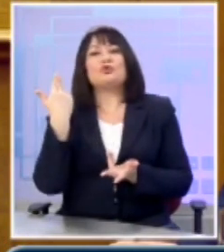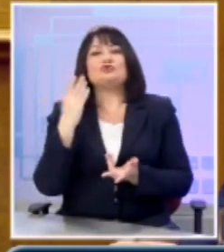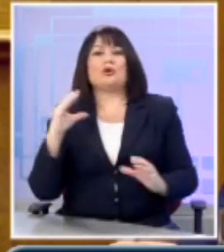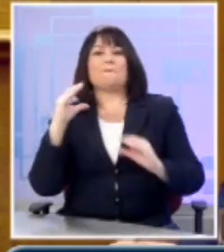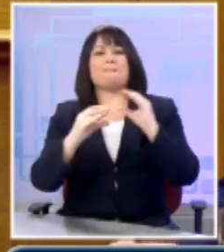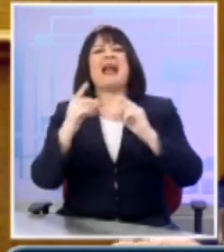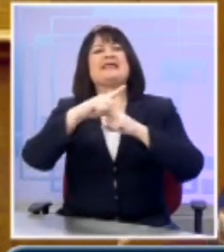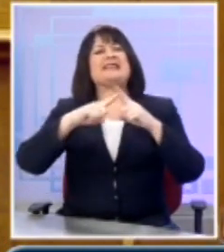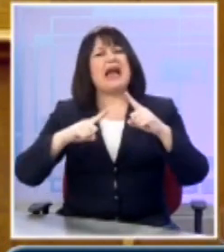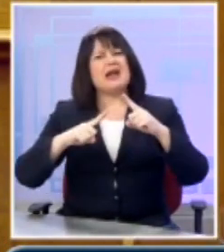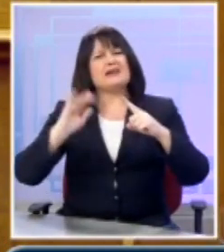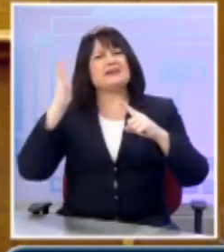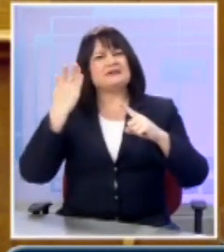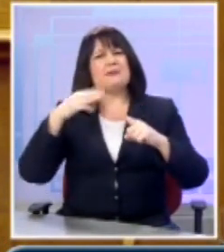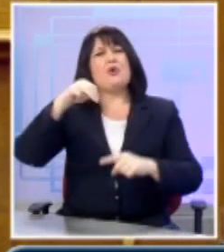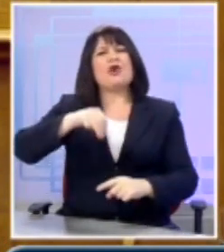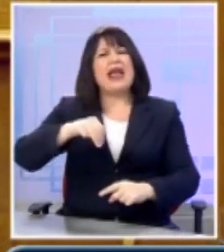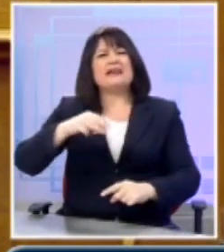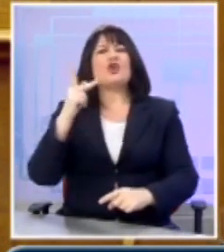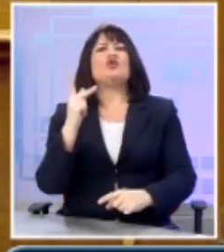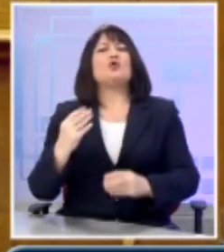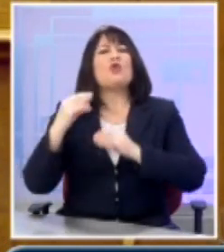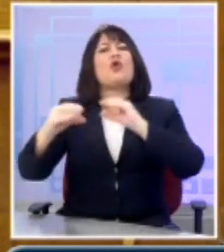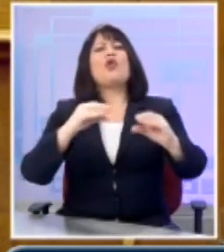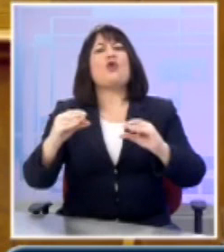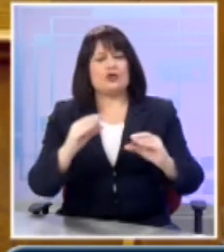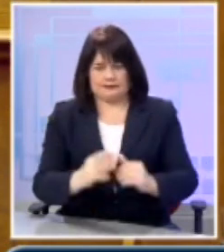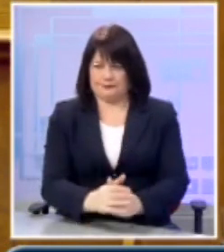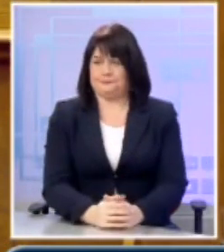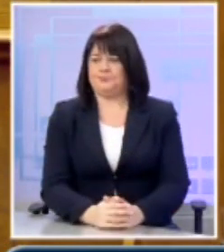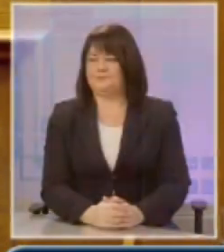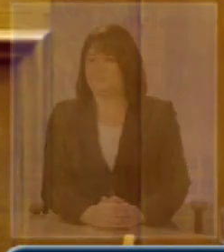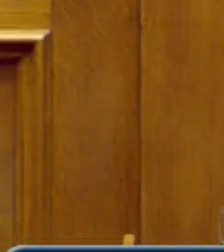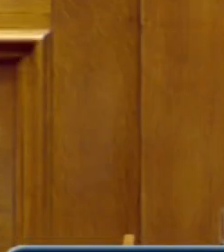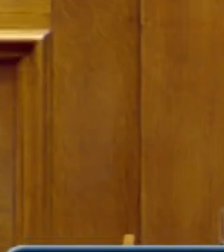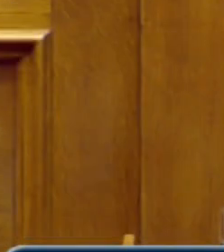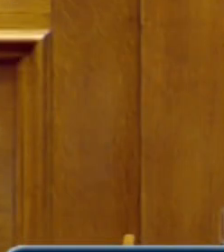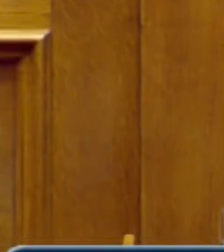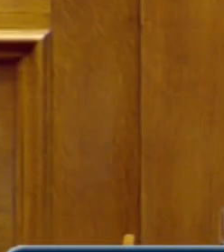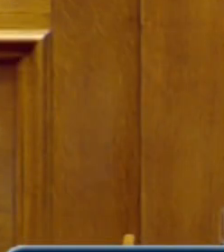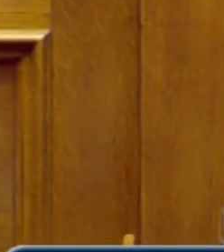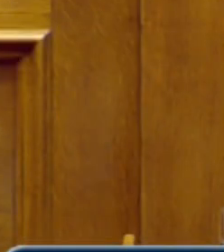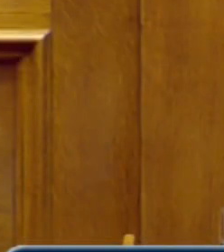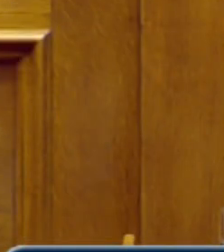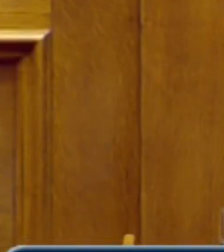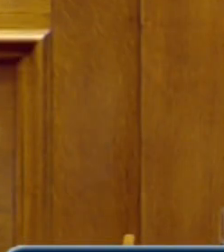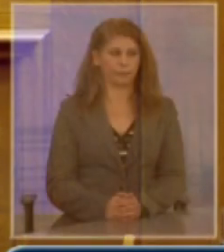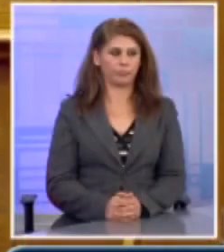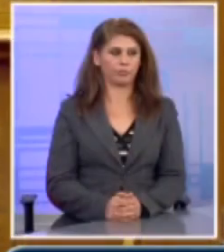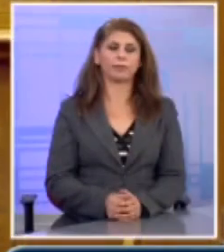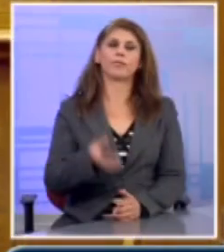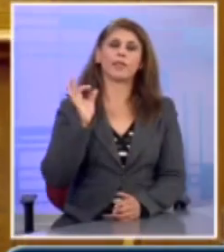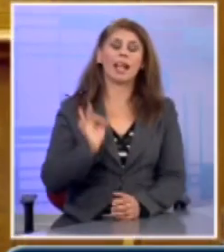πακέτα Χατζηγάκη, Μωραΐτη και Κοντού. Κάθε χρόνο είχαμε πρόστιμα της τάξης